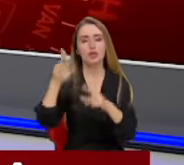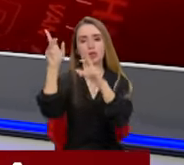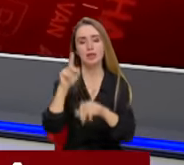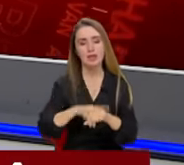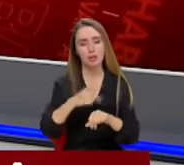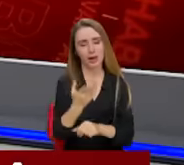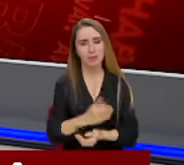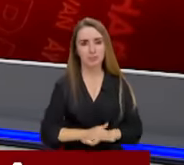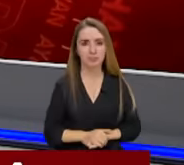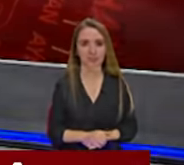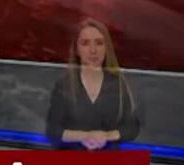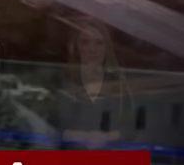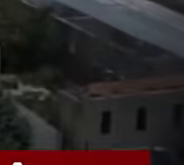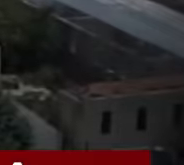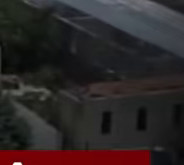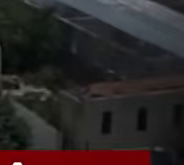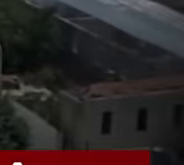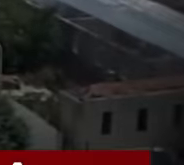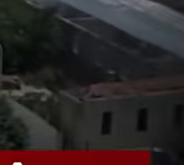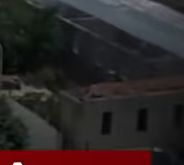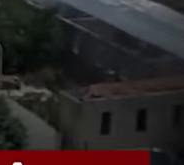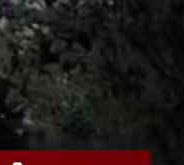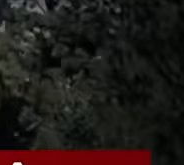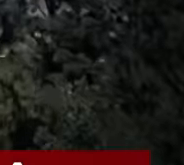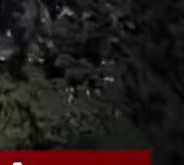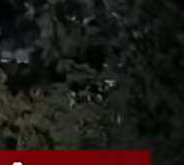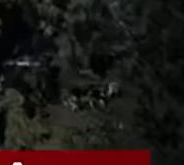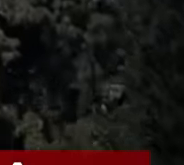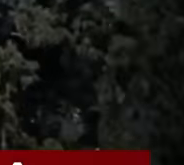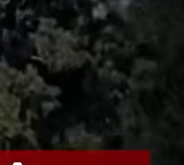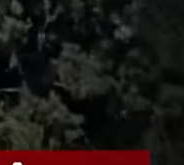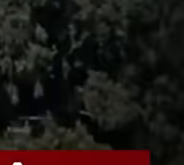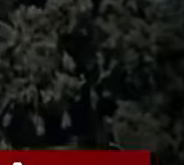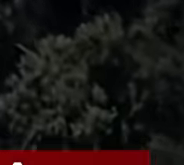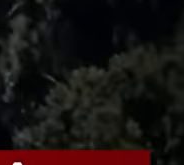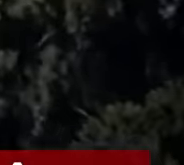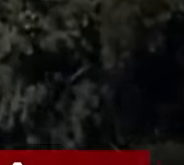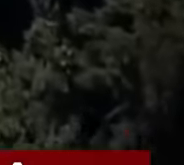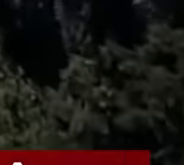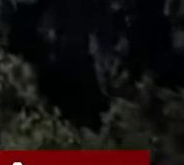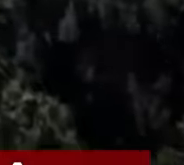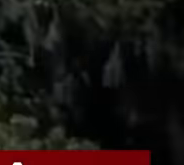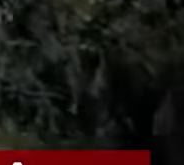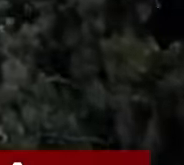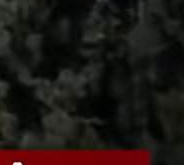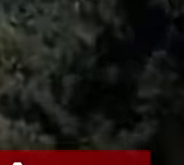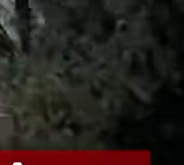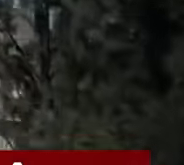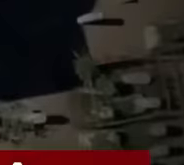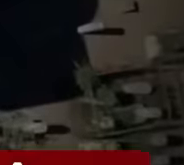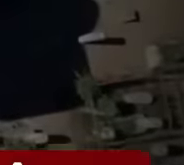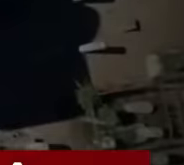vakti. Allahu Ekber, Allahu Ekber. Allahu Ekber, Allahu